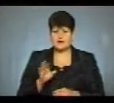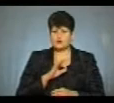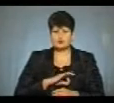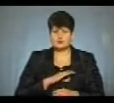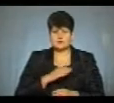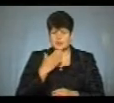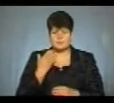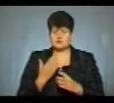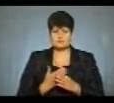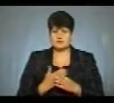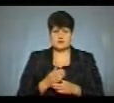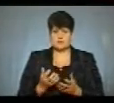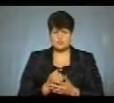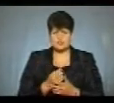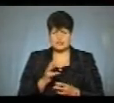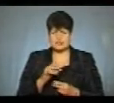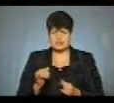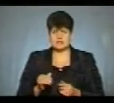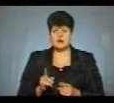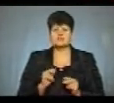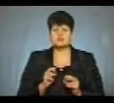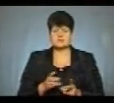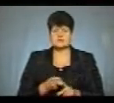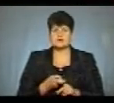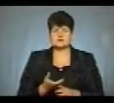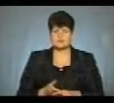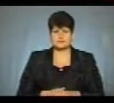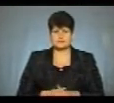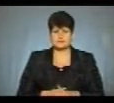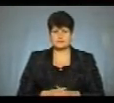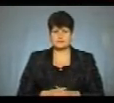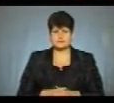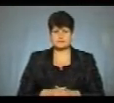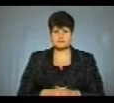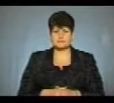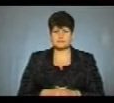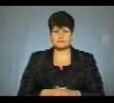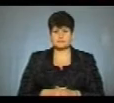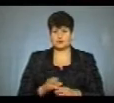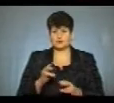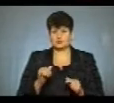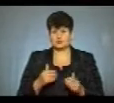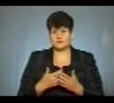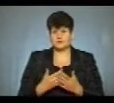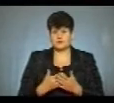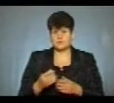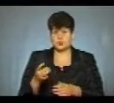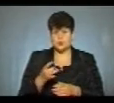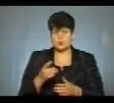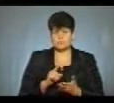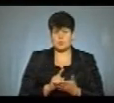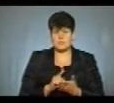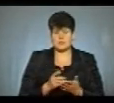маємо. Не вийшло вам субсидії? Ні. А з чим пов'язано, знаєте? Ну, напевно, з розміром